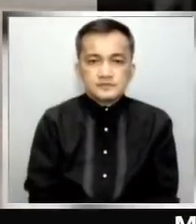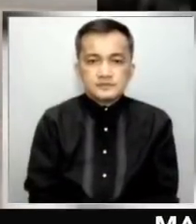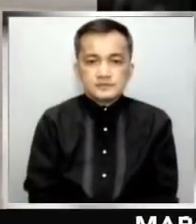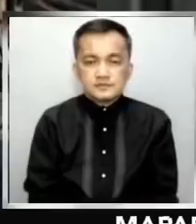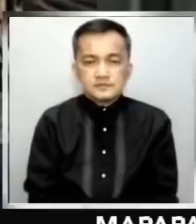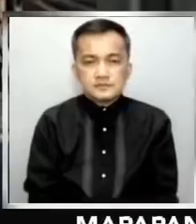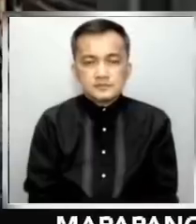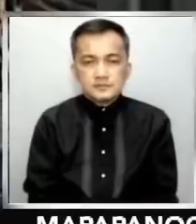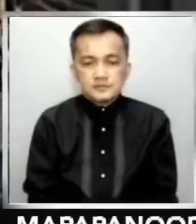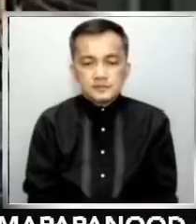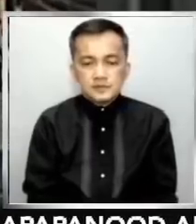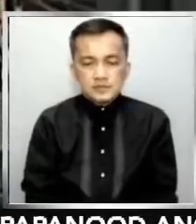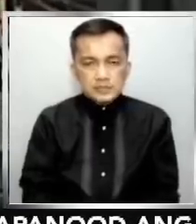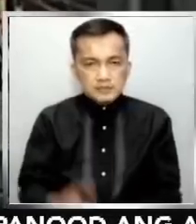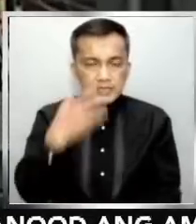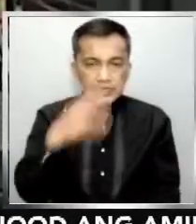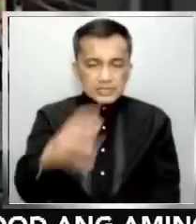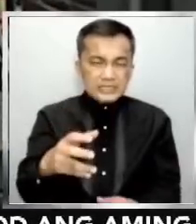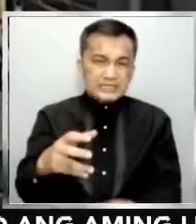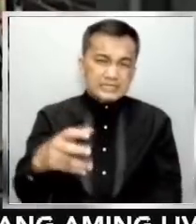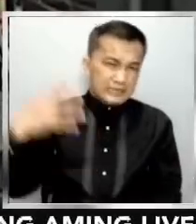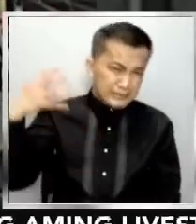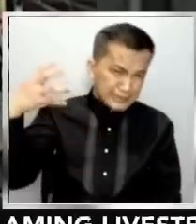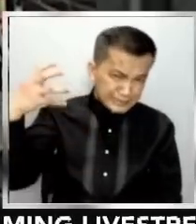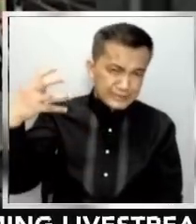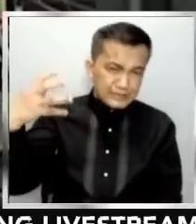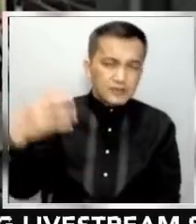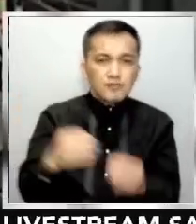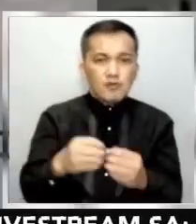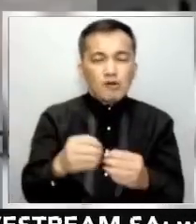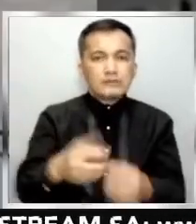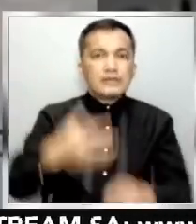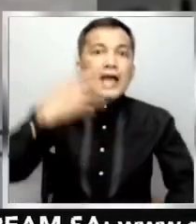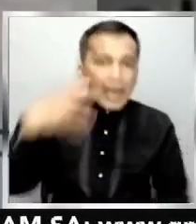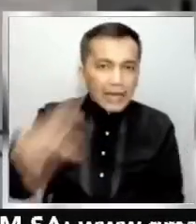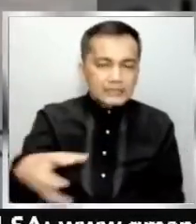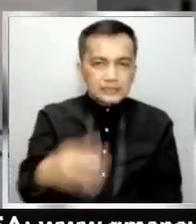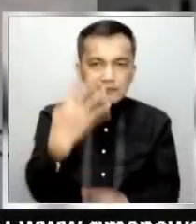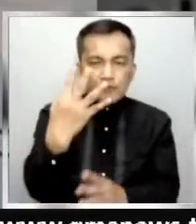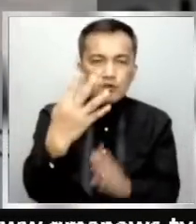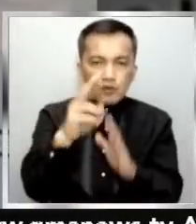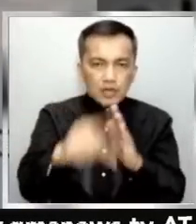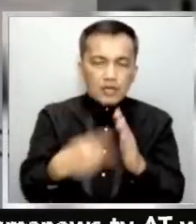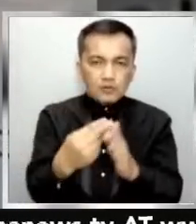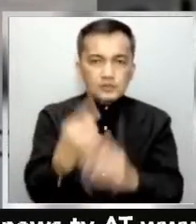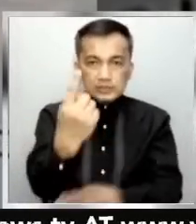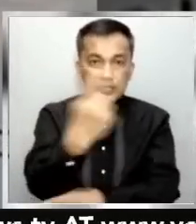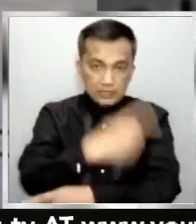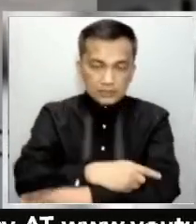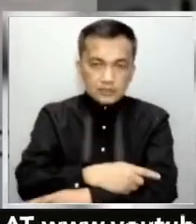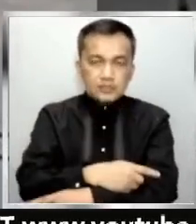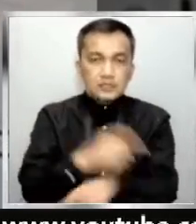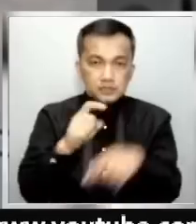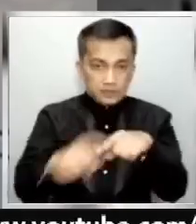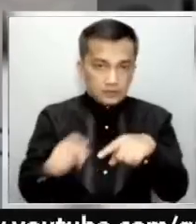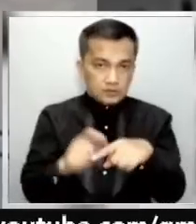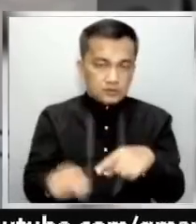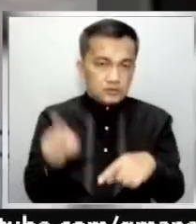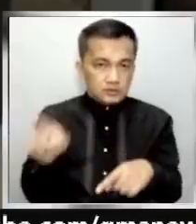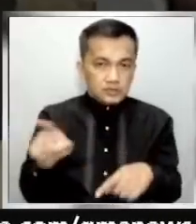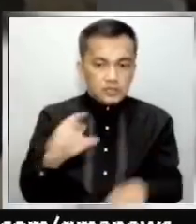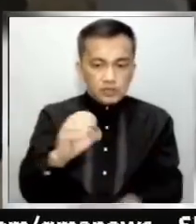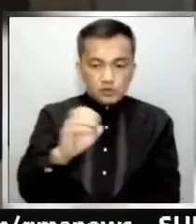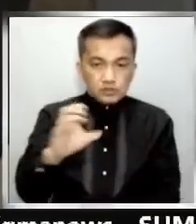Ang mainit na panahon, pinainit pang lalo ng 4 oras lang kada araw na supply ng kuryente sa Occidental